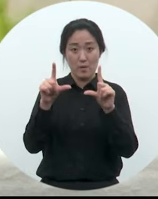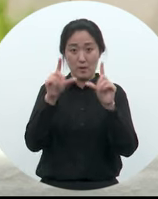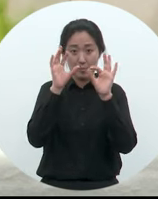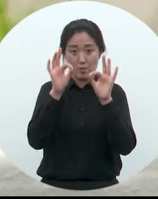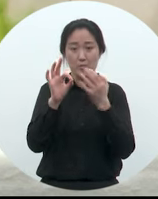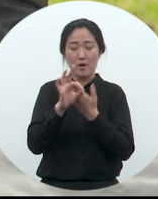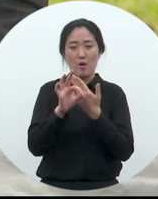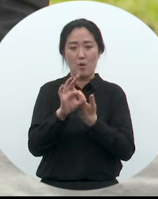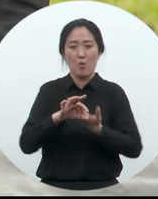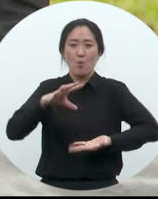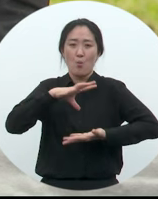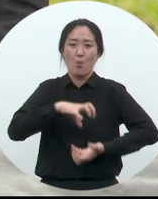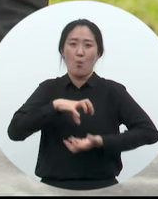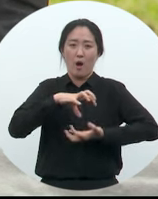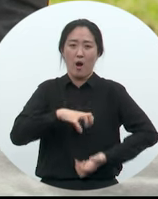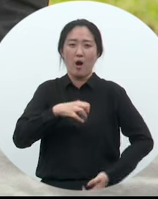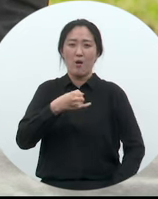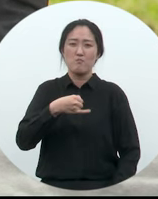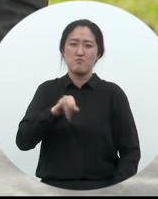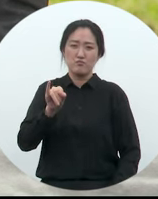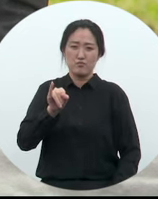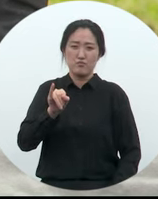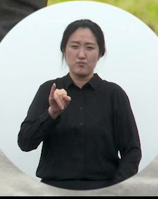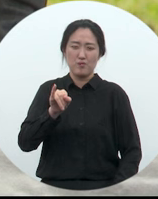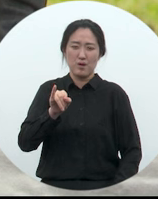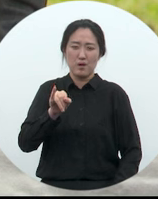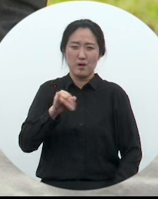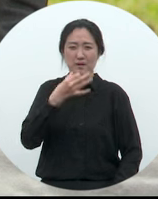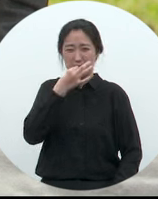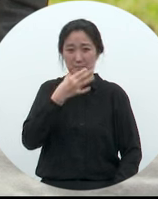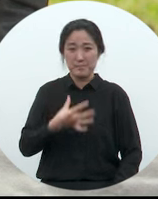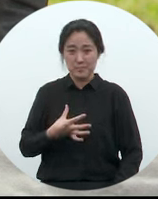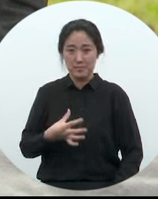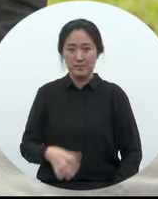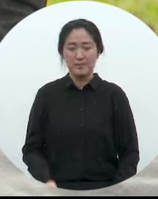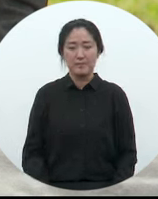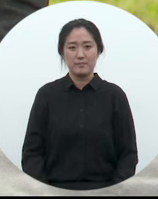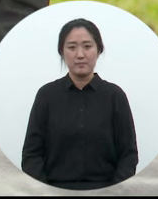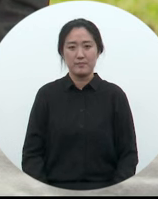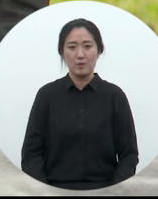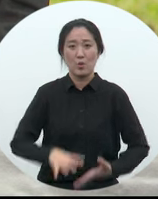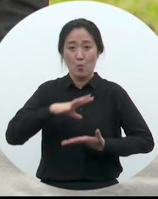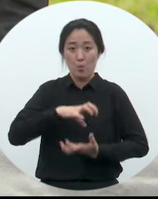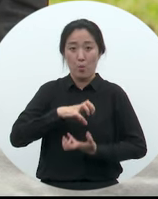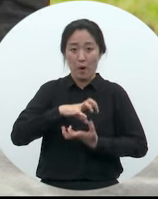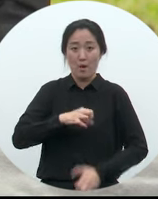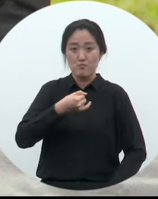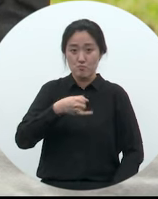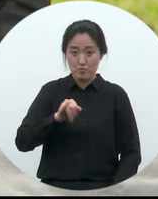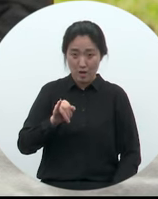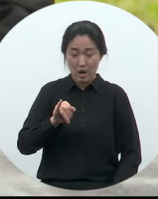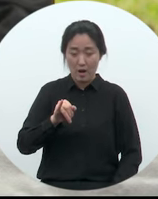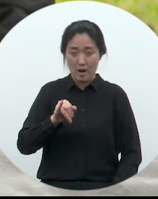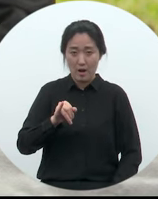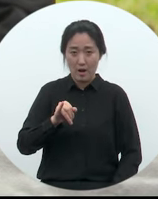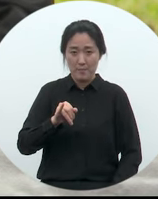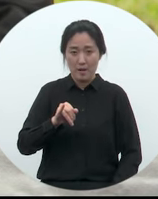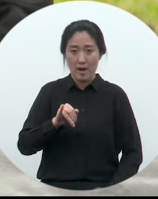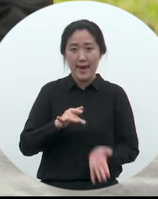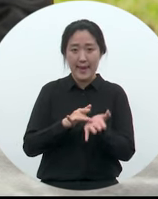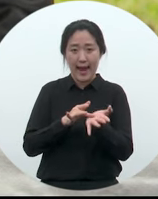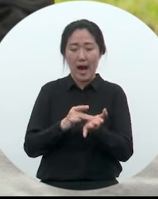일상생활을 하다 보면은 소화불량으로 고통받는 경우가 굉장히 많죠. 소화불량이 있을 때